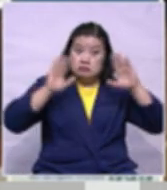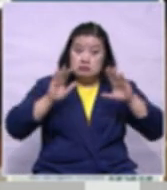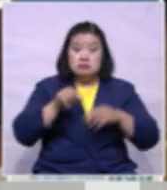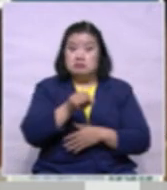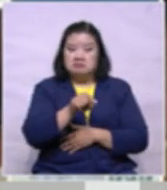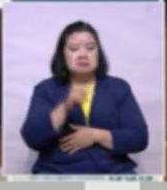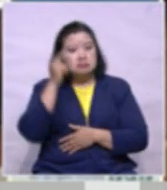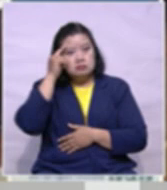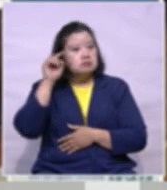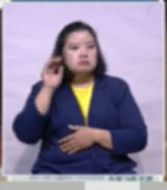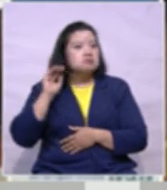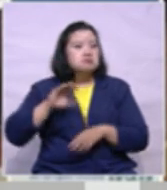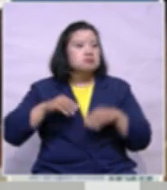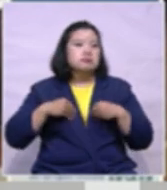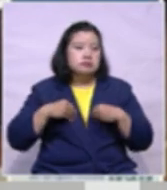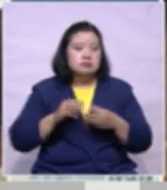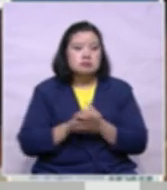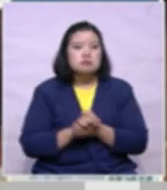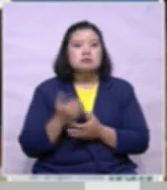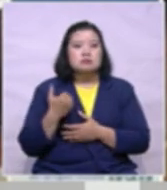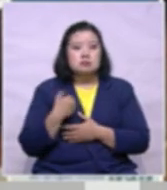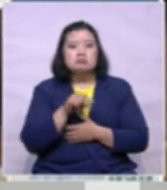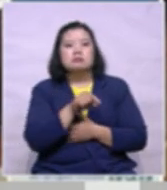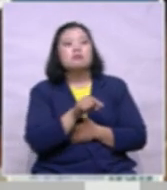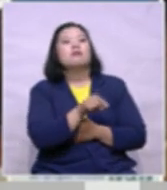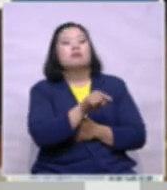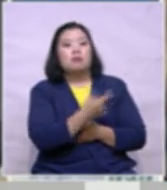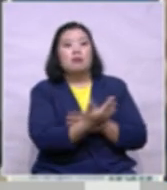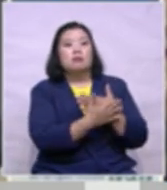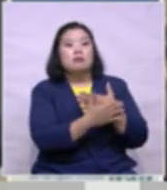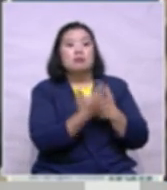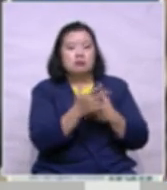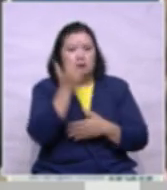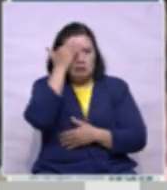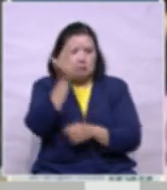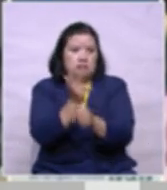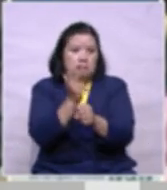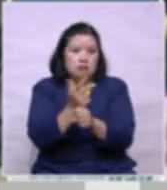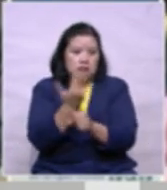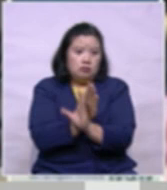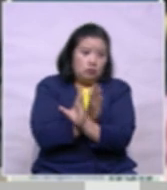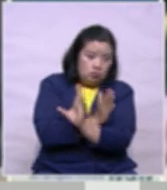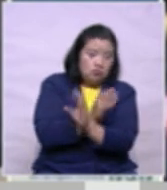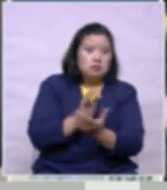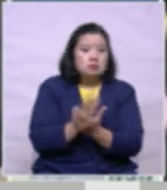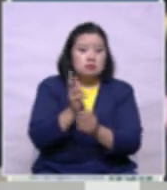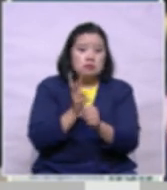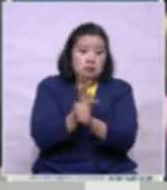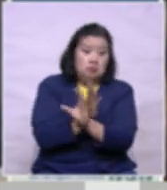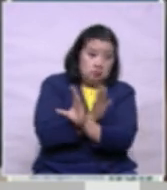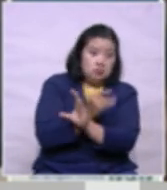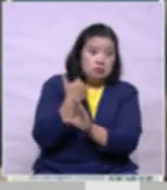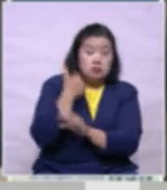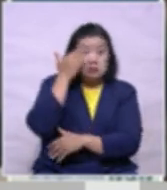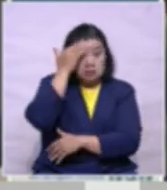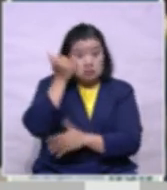ได้มันก็เลยมีการเปิดประเด็นนี้ไงว่า3ปีล่วงหน้าเตรียมการหรือ3ปีในการจัดเก็บข้อมูลในการทำ